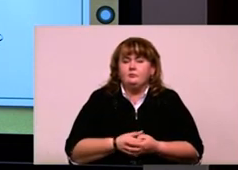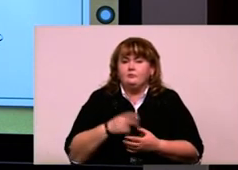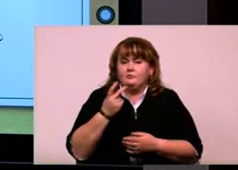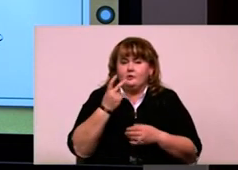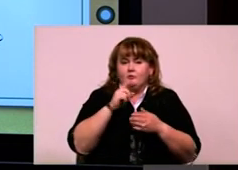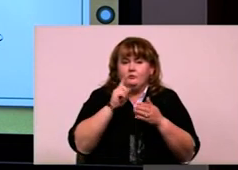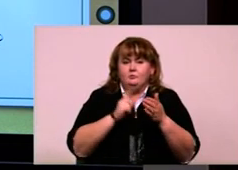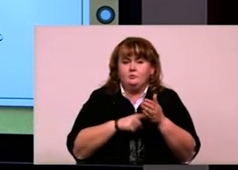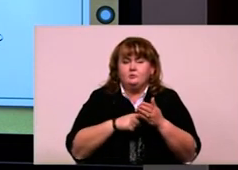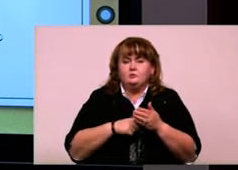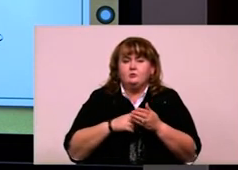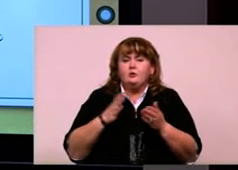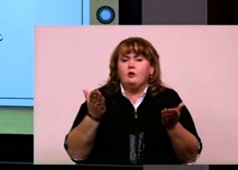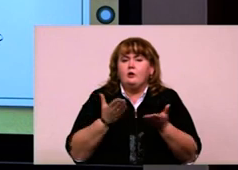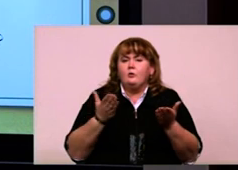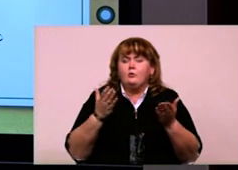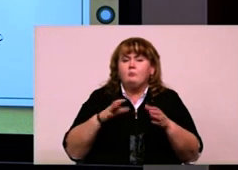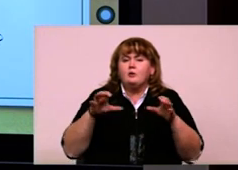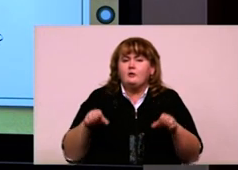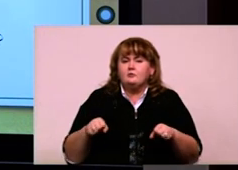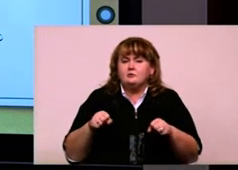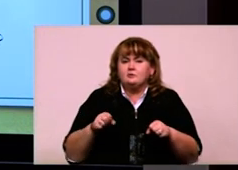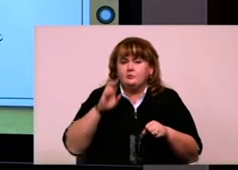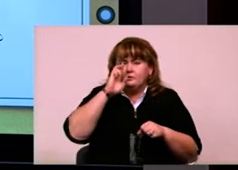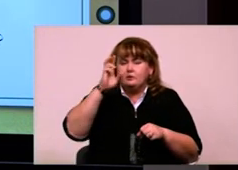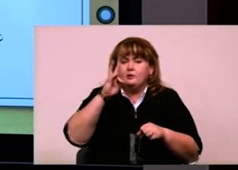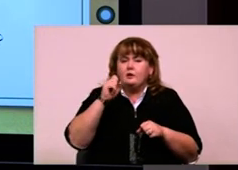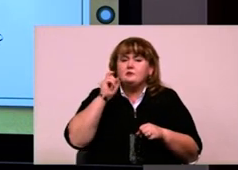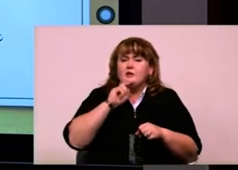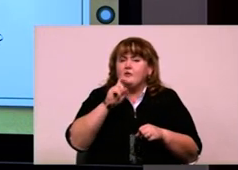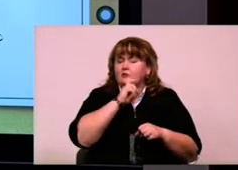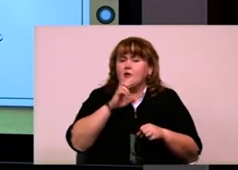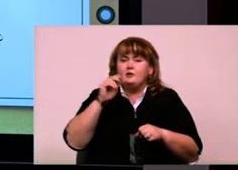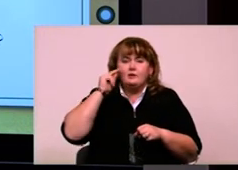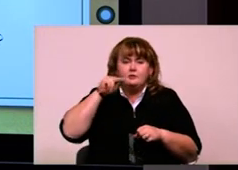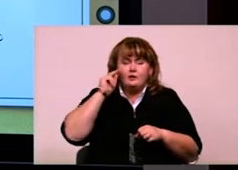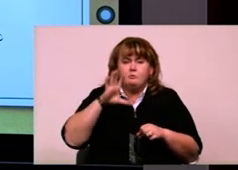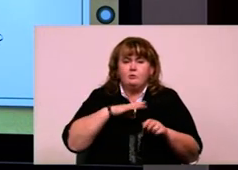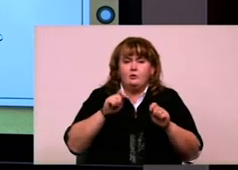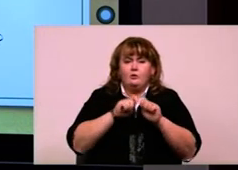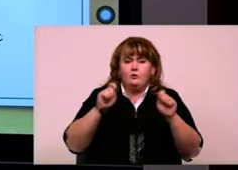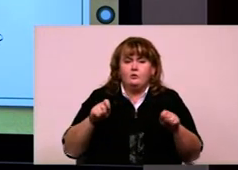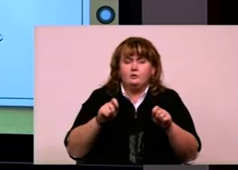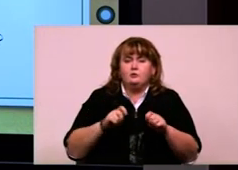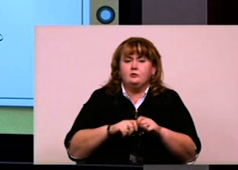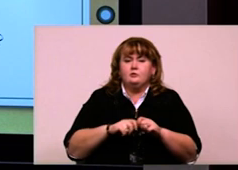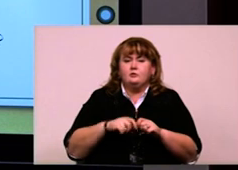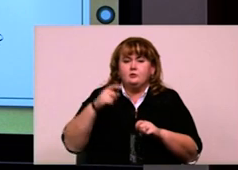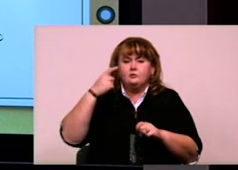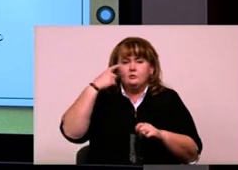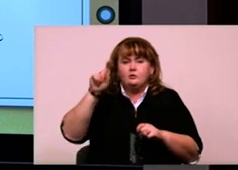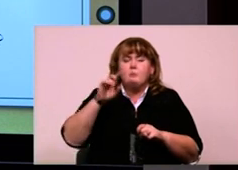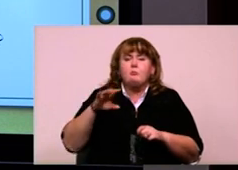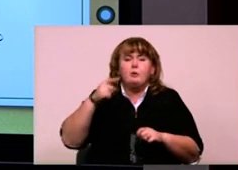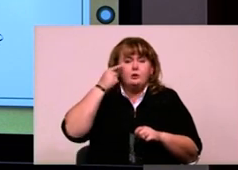Второй вопрос. При каком правителе на севере Китая было создано монгольское государство?